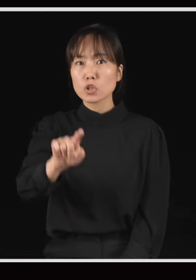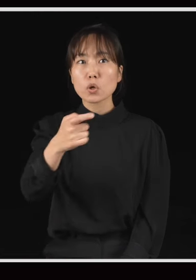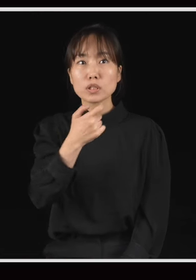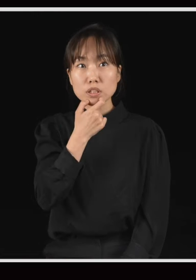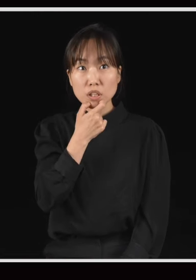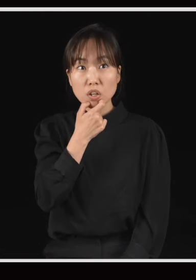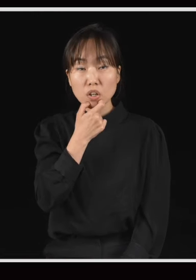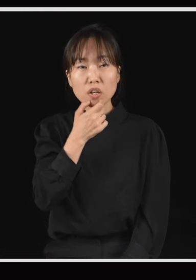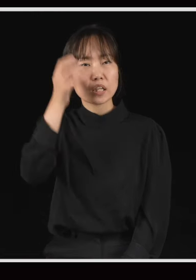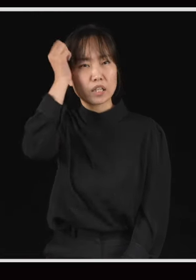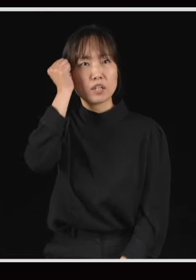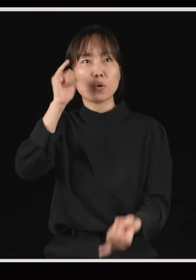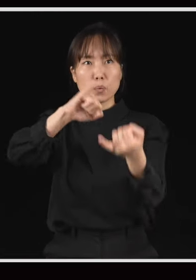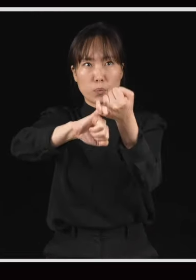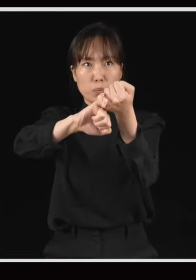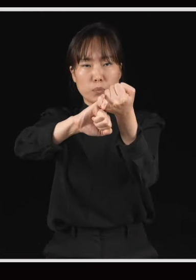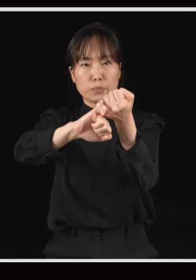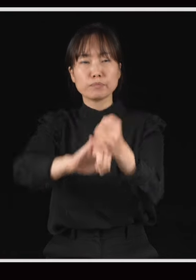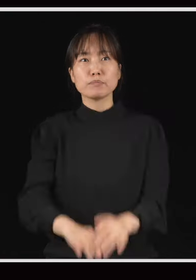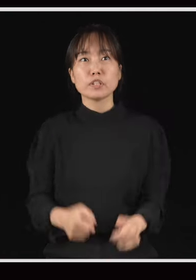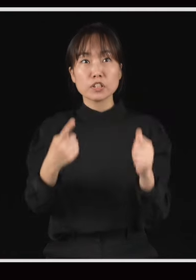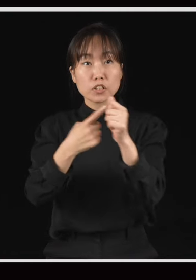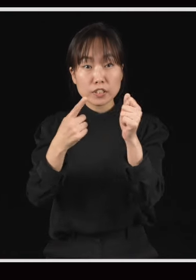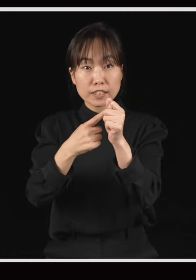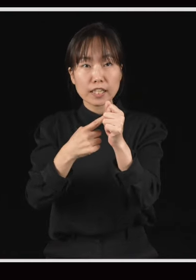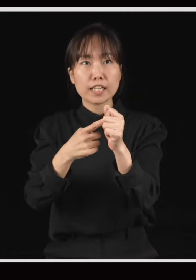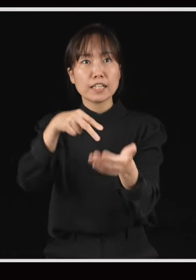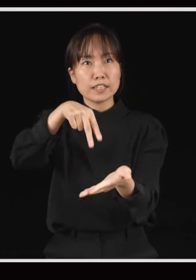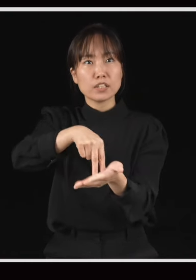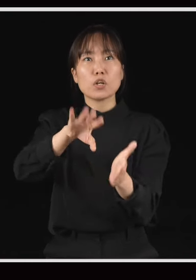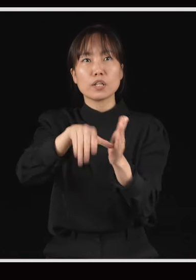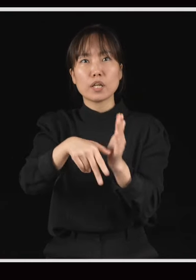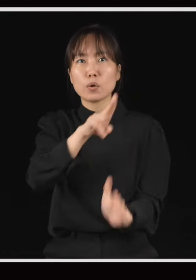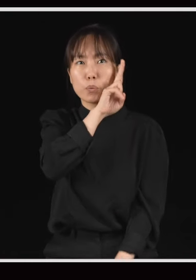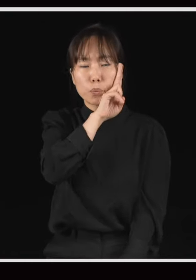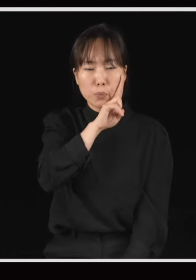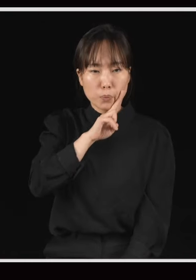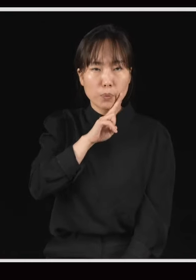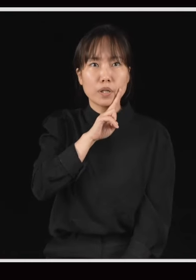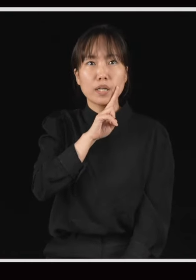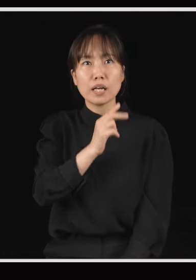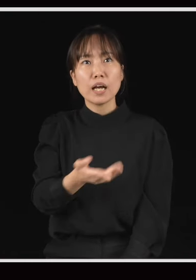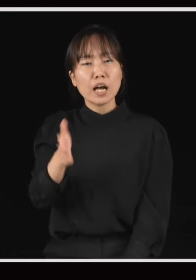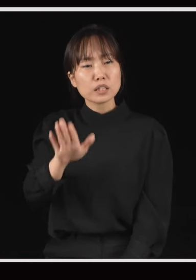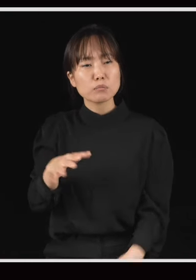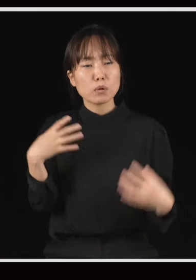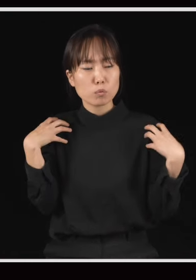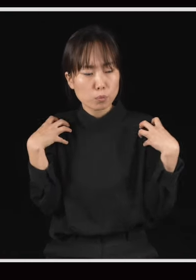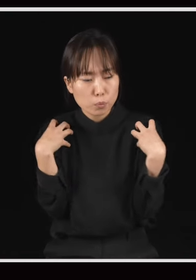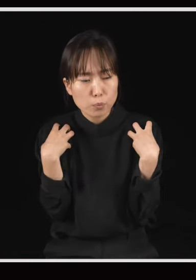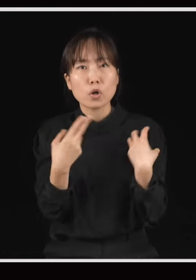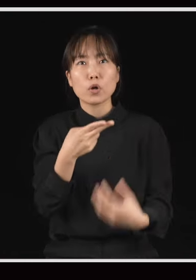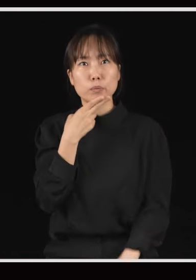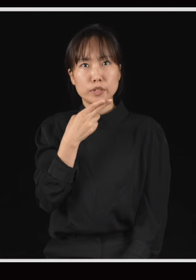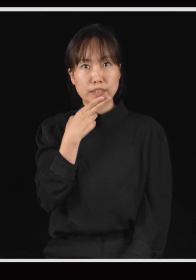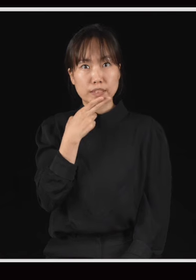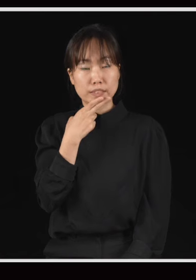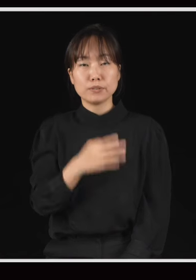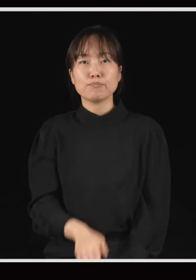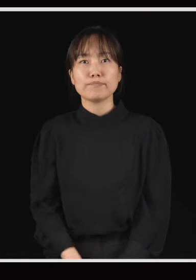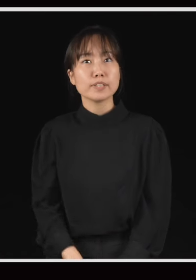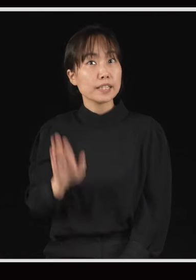저렇게 되지 않으려면 몇 가지를 아셔야 됩니다. 첫 번째로는 긴장 없이 그러나 구부정하지는 않게 서는